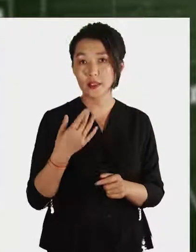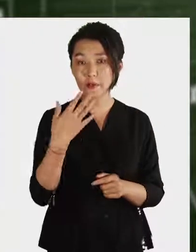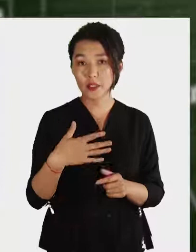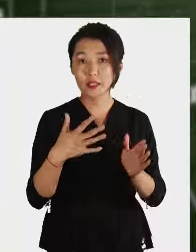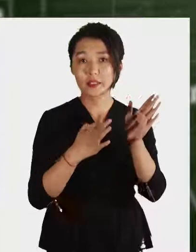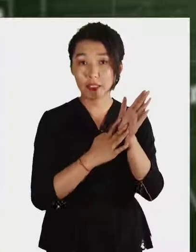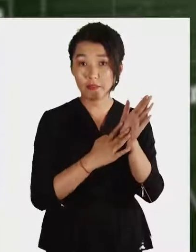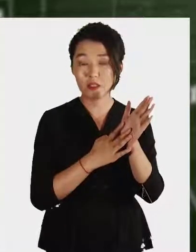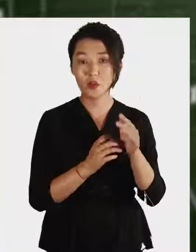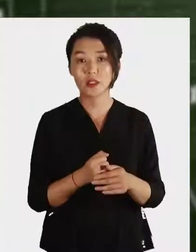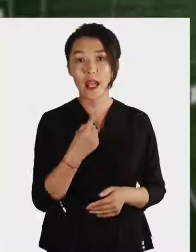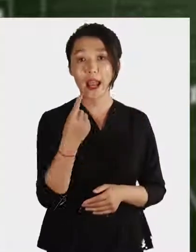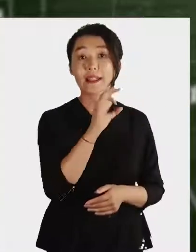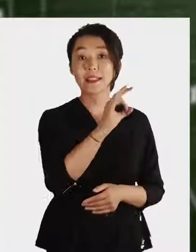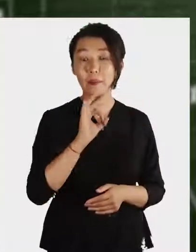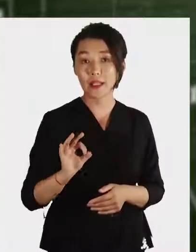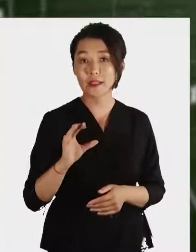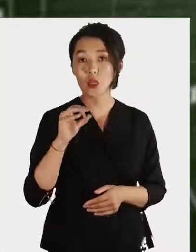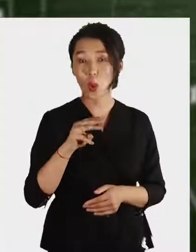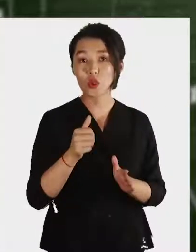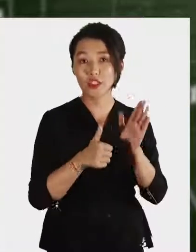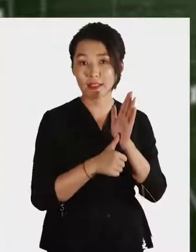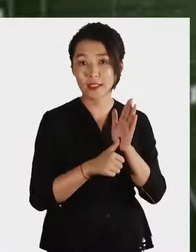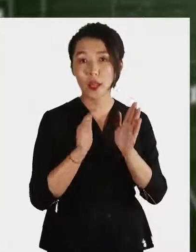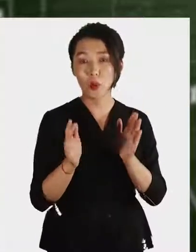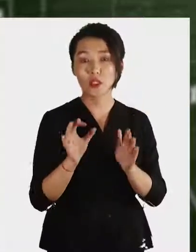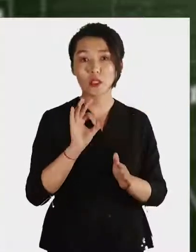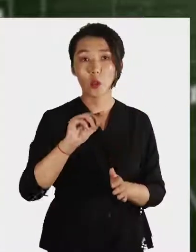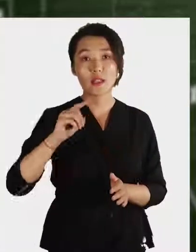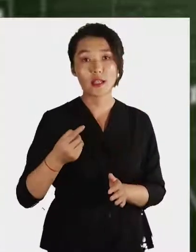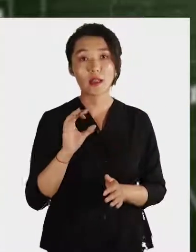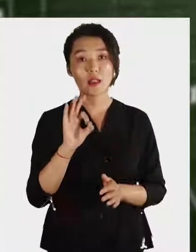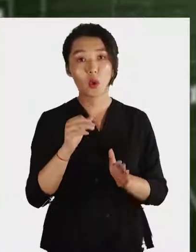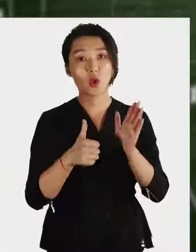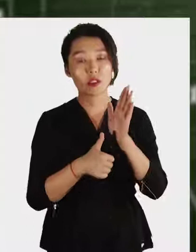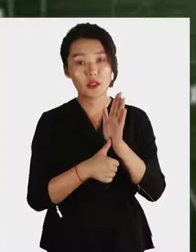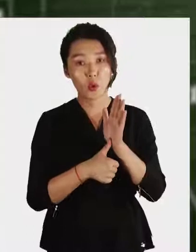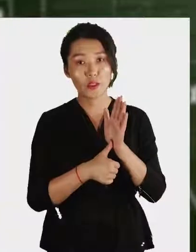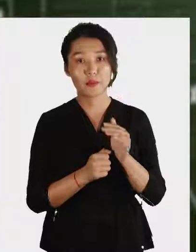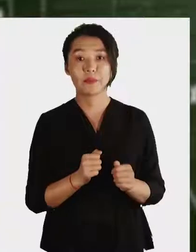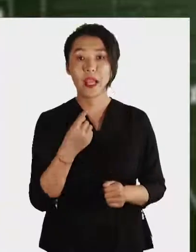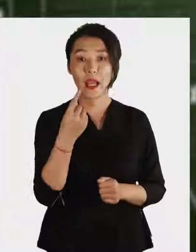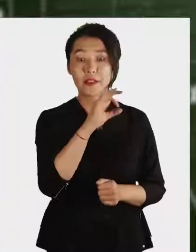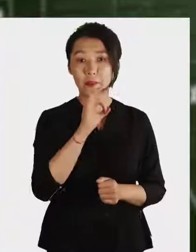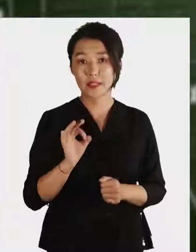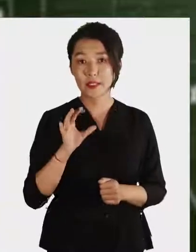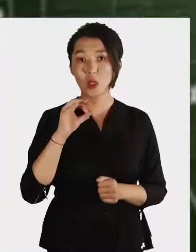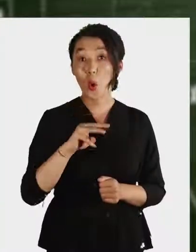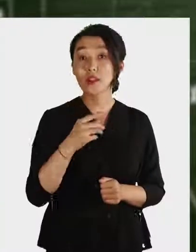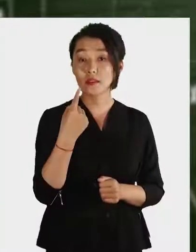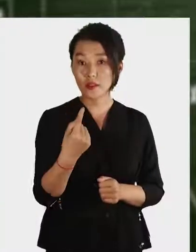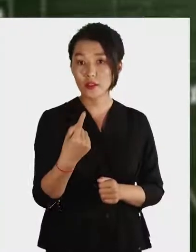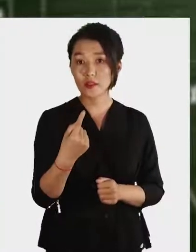0,59. 1% от 6 будет 0,06. И 1% от